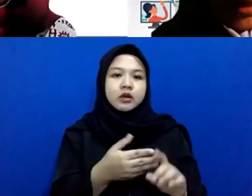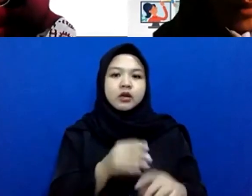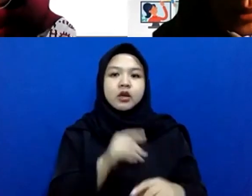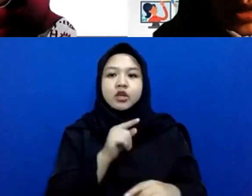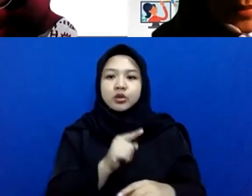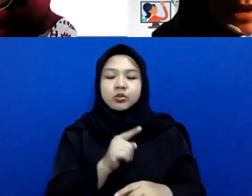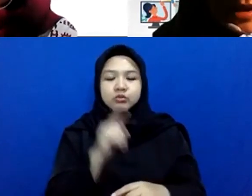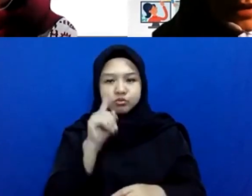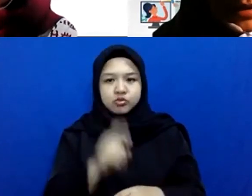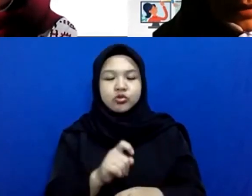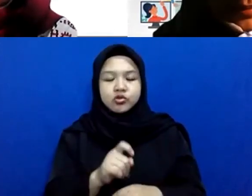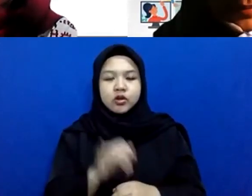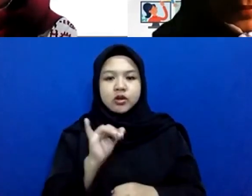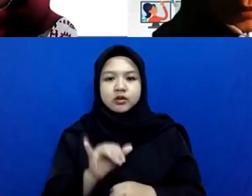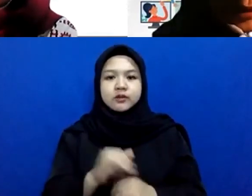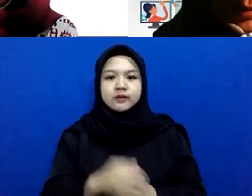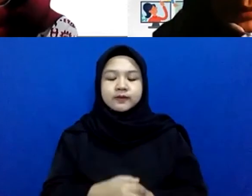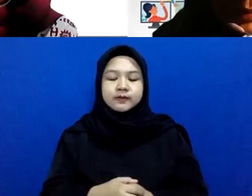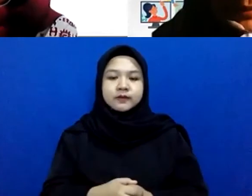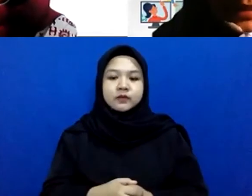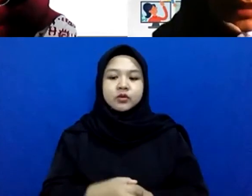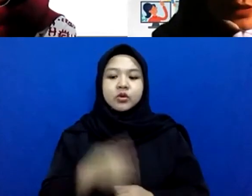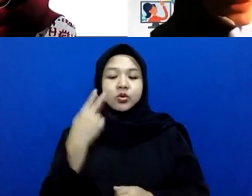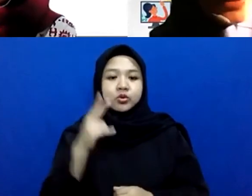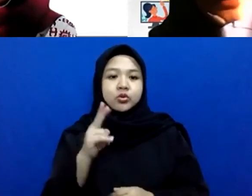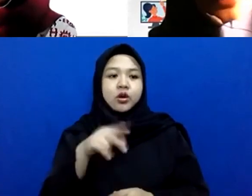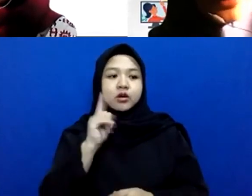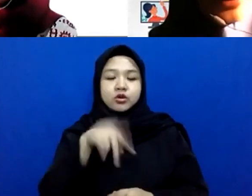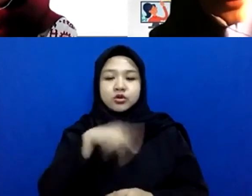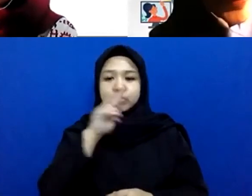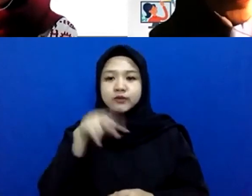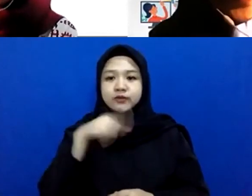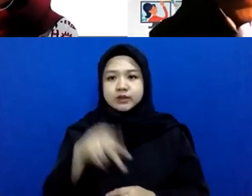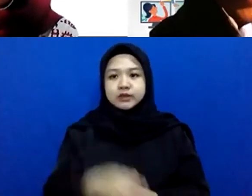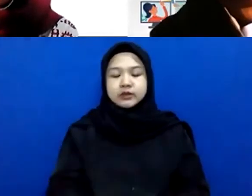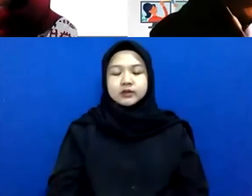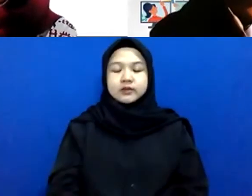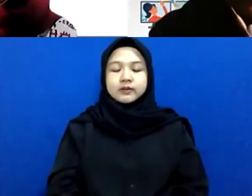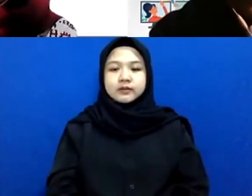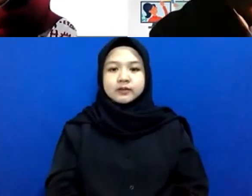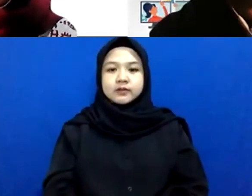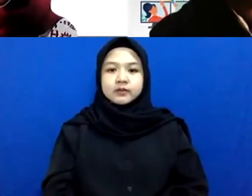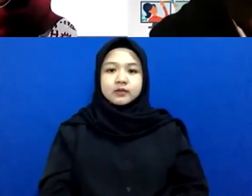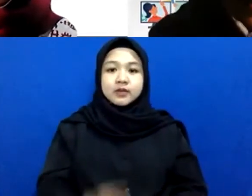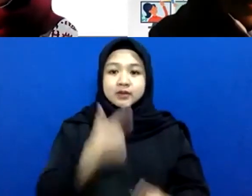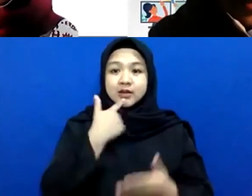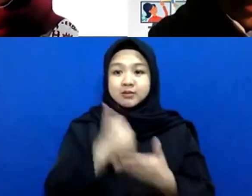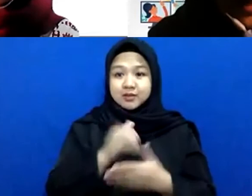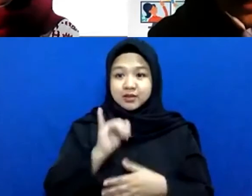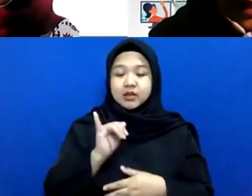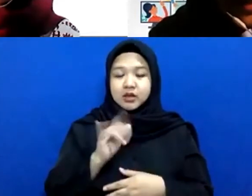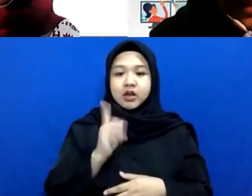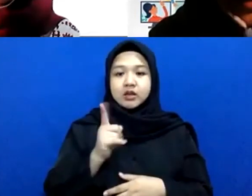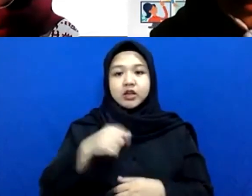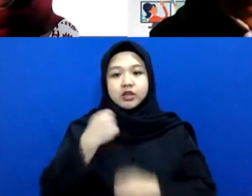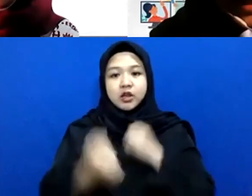sangat dibutuhkan, Mbak, untuk supervisi itu. Berarti sangat penting ya untuk dilakukan secara